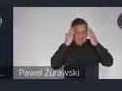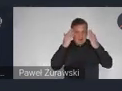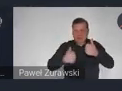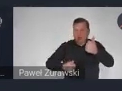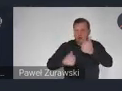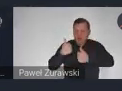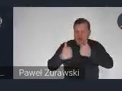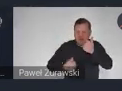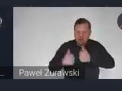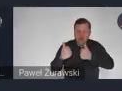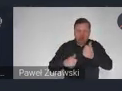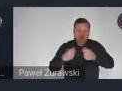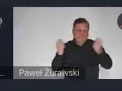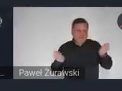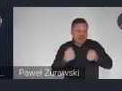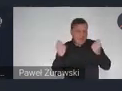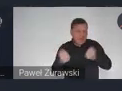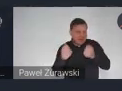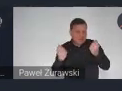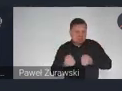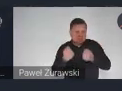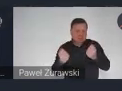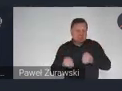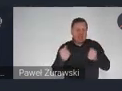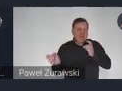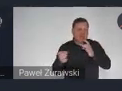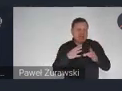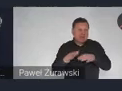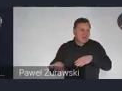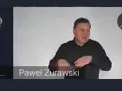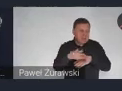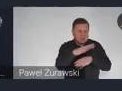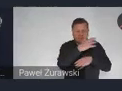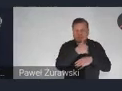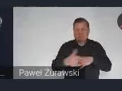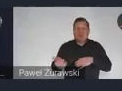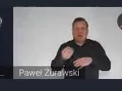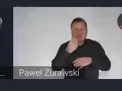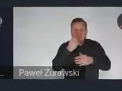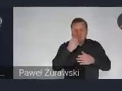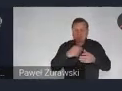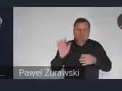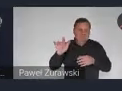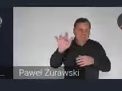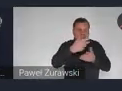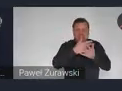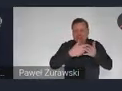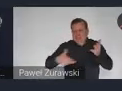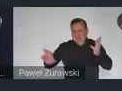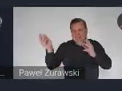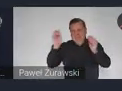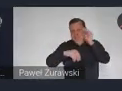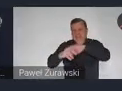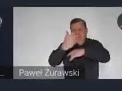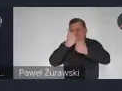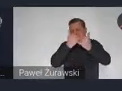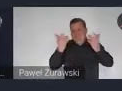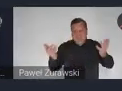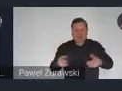przeglądy festiwale gry terenowe pikniki wszystko to co będzie miało na celu